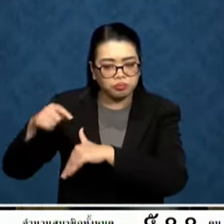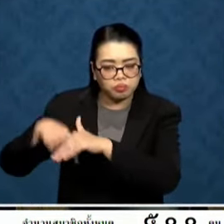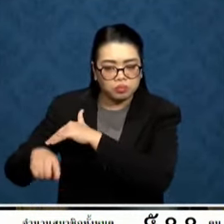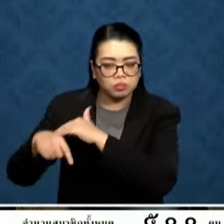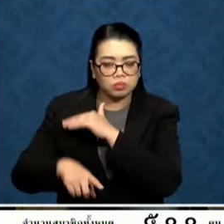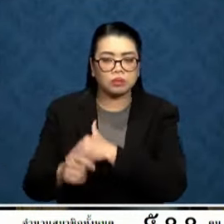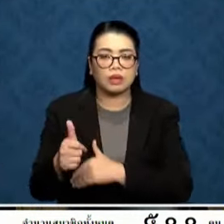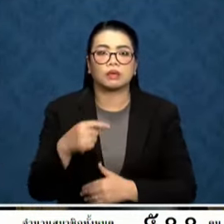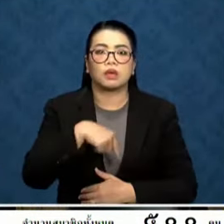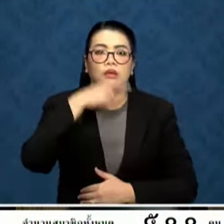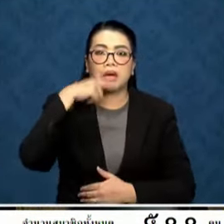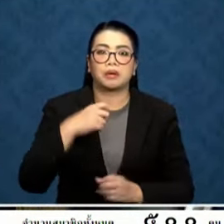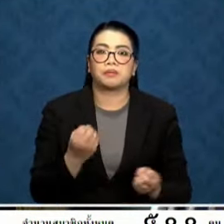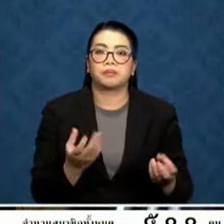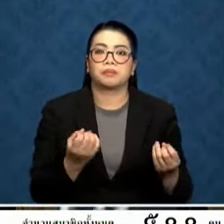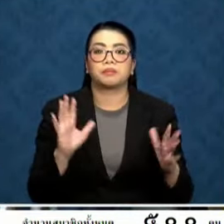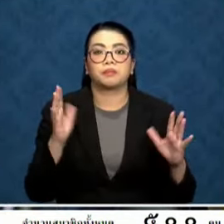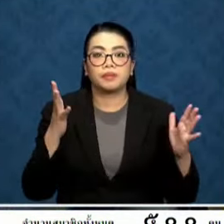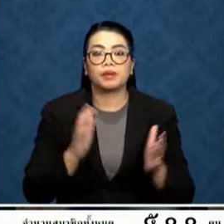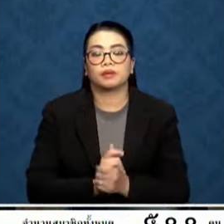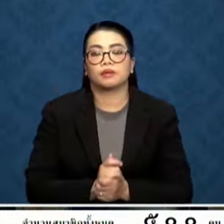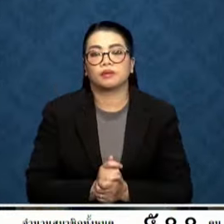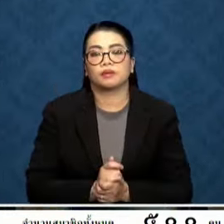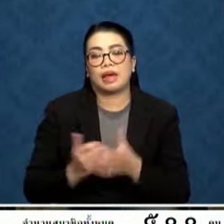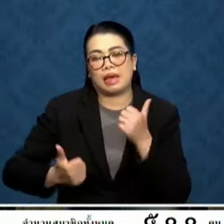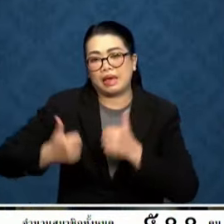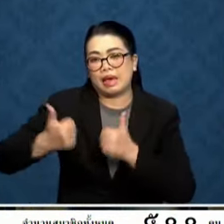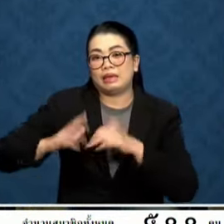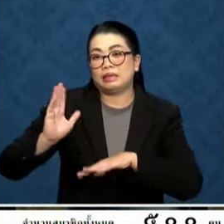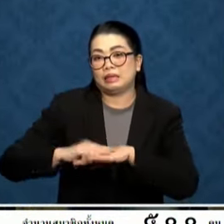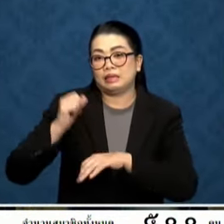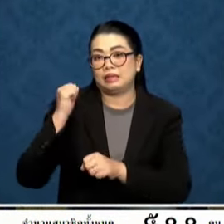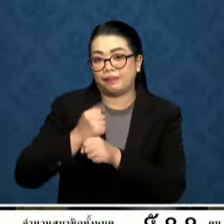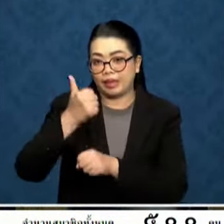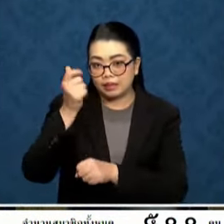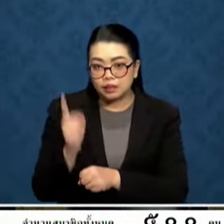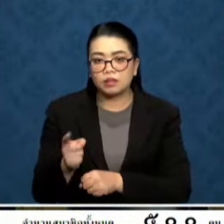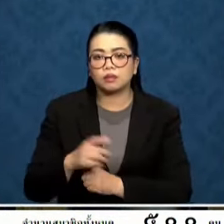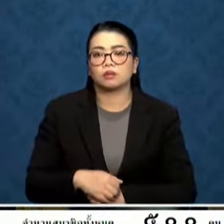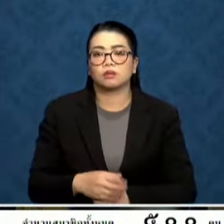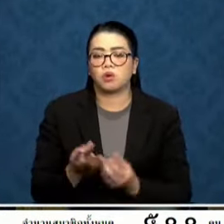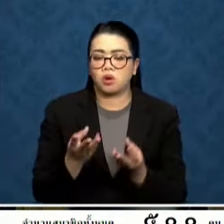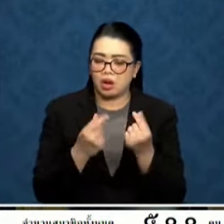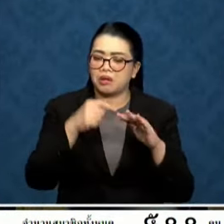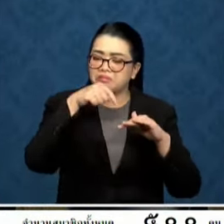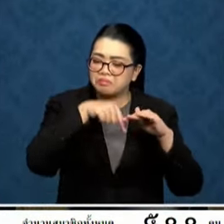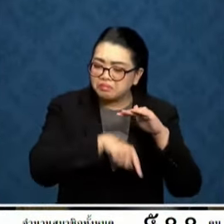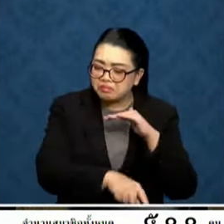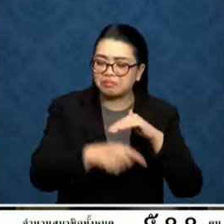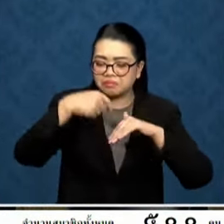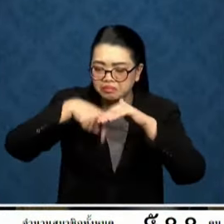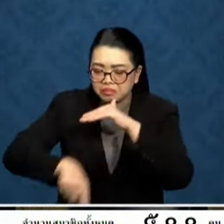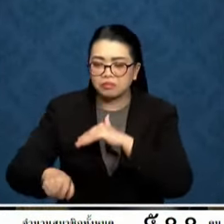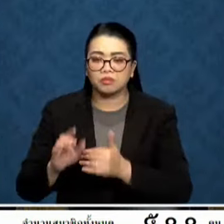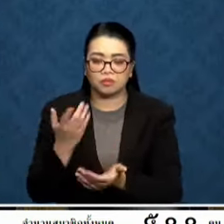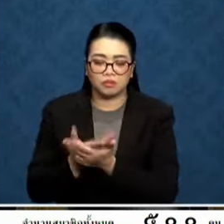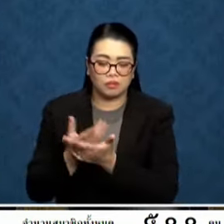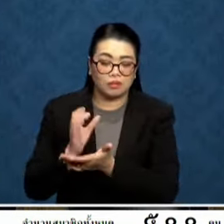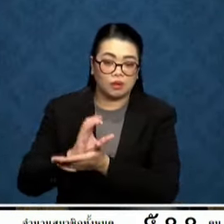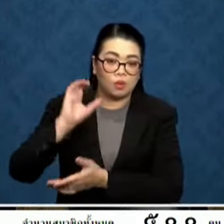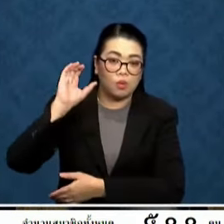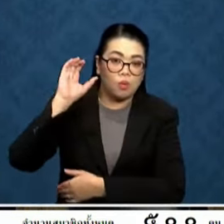โลกปัจจุบันได้จริงๆครับลงรายละเอียดแม้กระทั่งการทุ่มงบประงาน